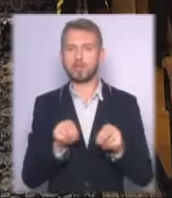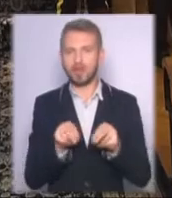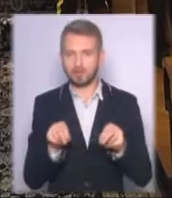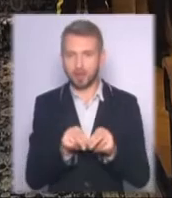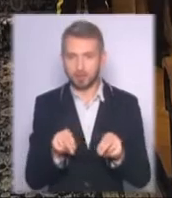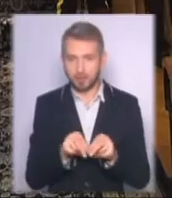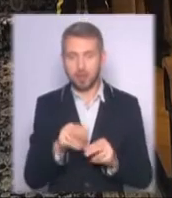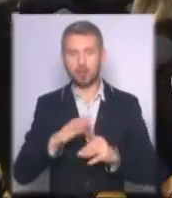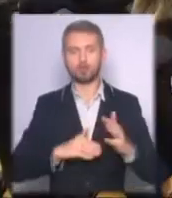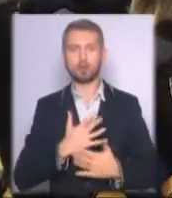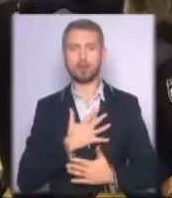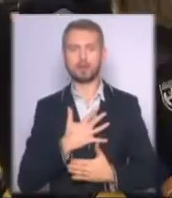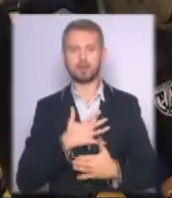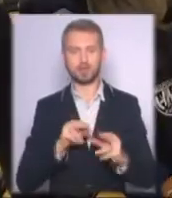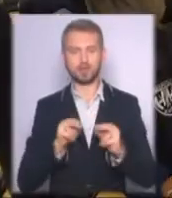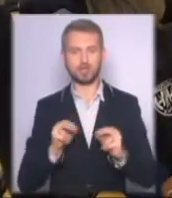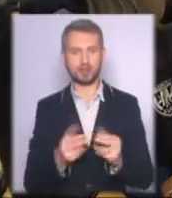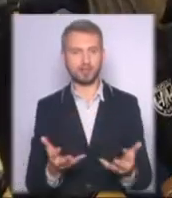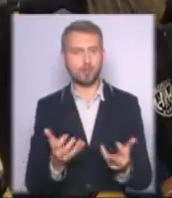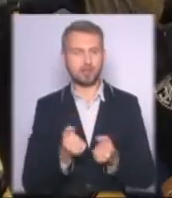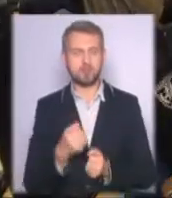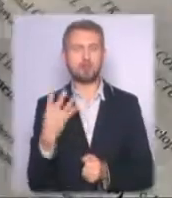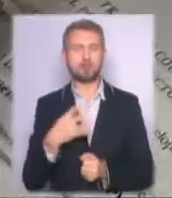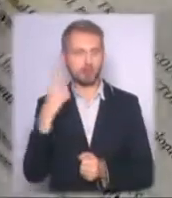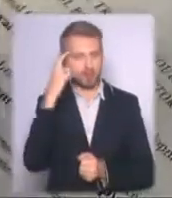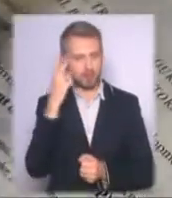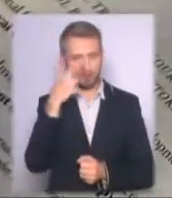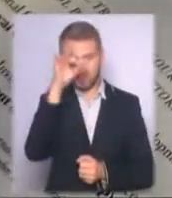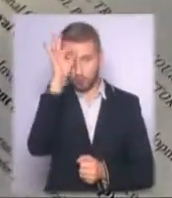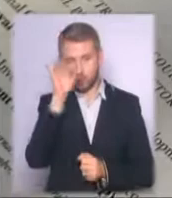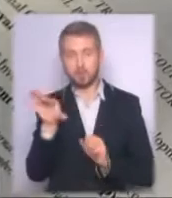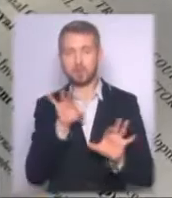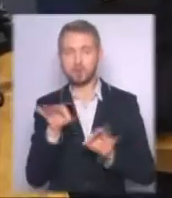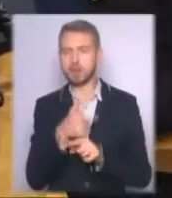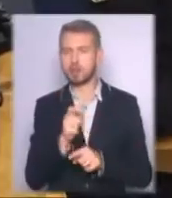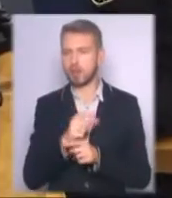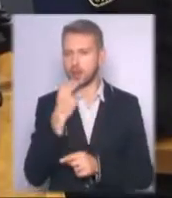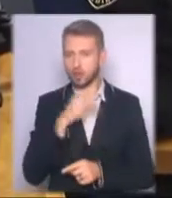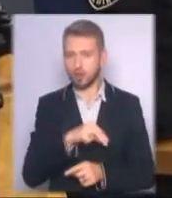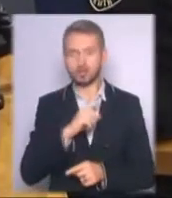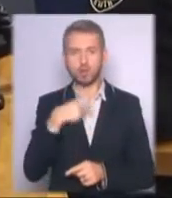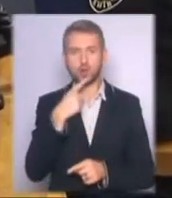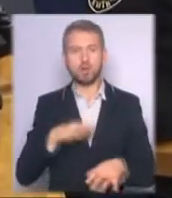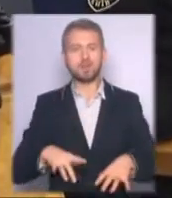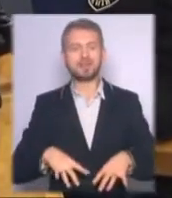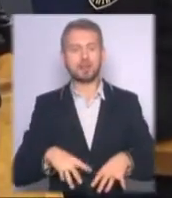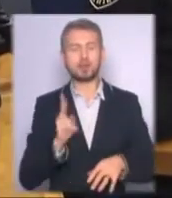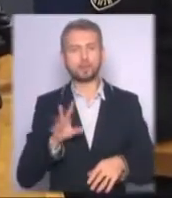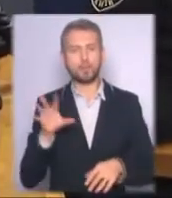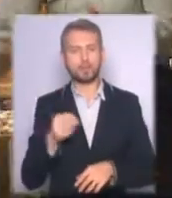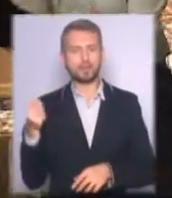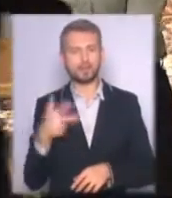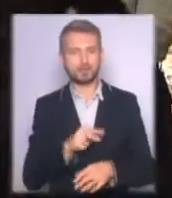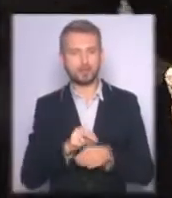рук канадійських викладачів отримали 40 київських правоохоронців. Відбирали найкращих. За словами тренерів, які всі три тижні